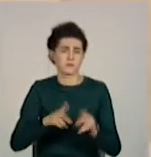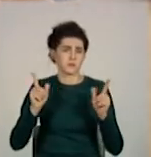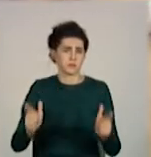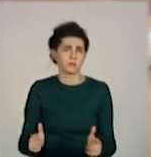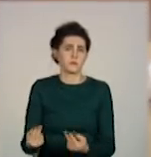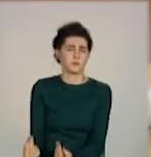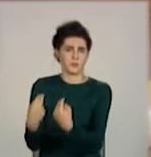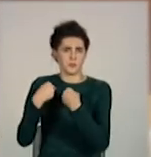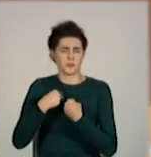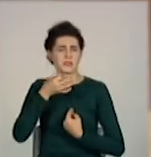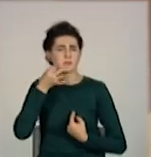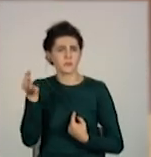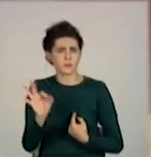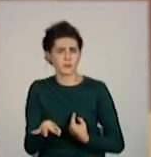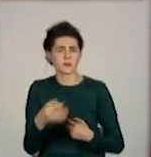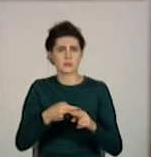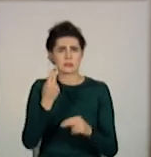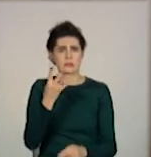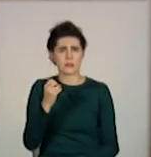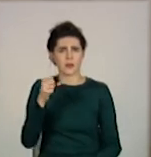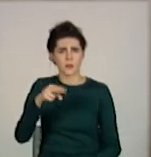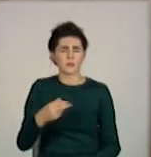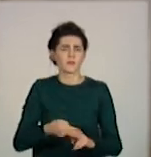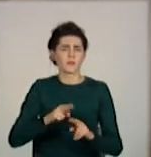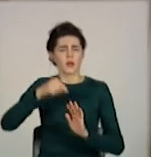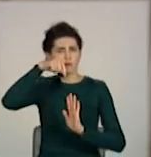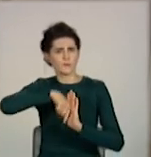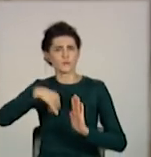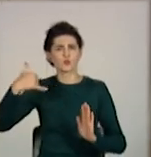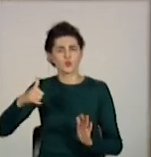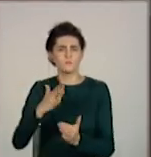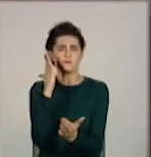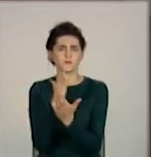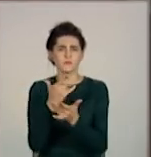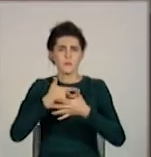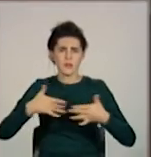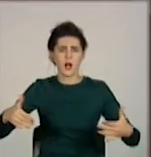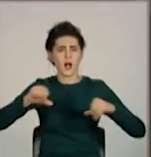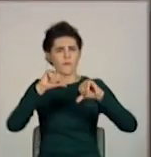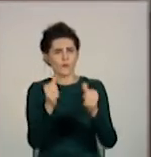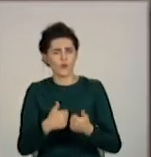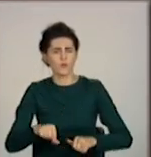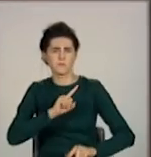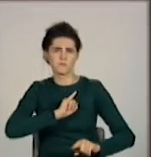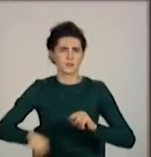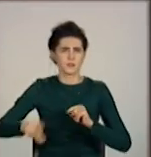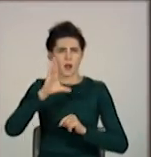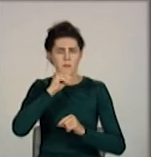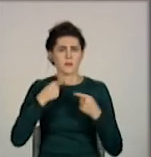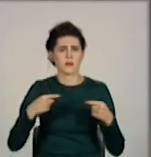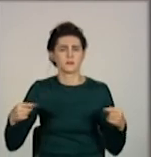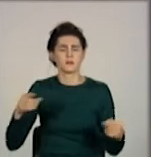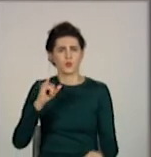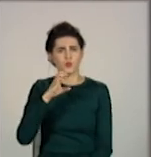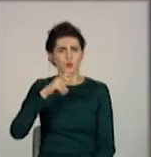ЦНАПу. Співробітники мають невеличку валізу з сучасним устаткуванням. Завдяки ній можна оформити близько 200 послуг.